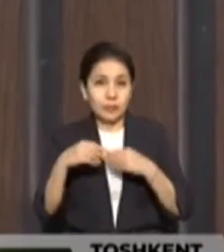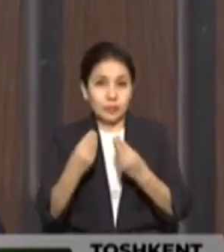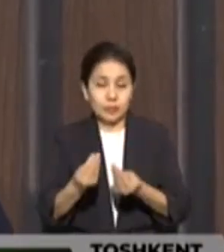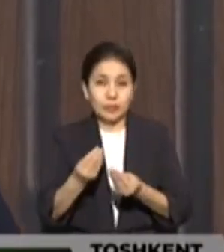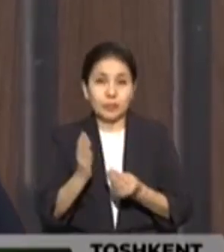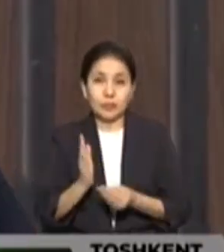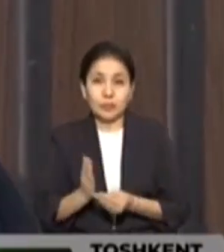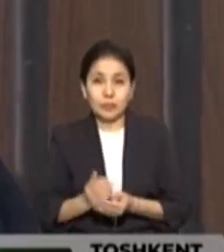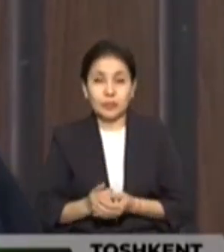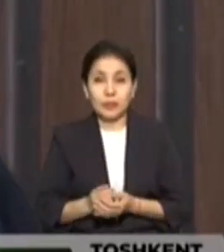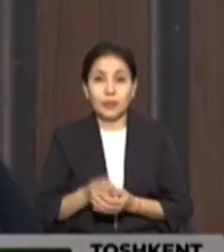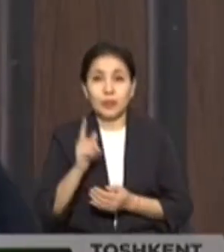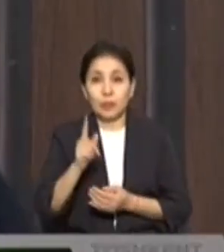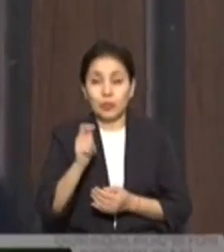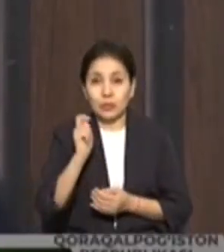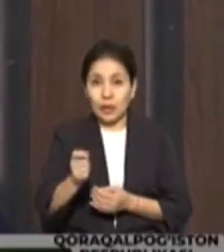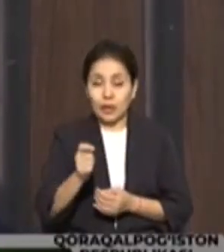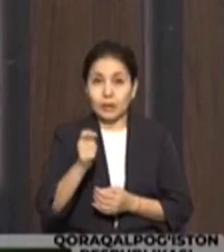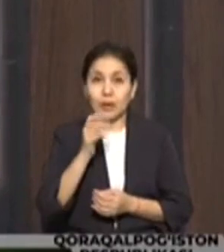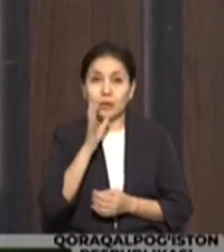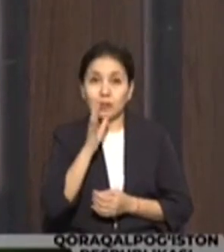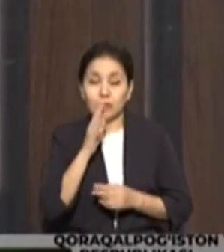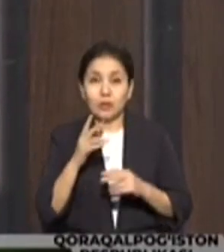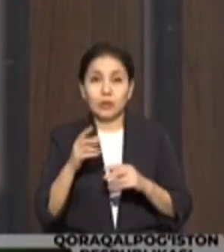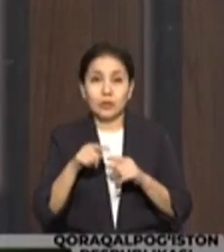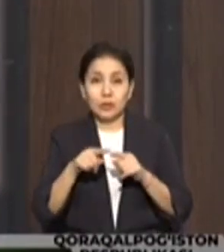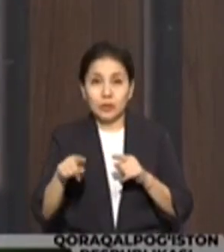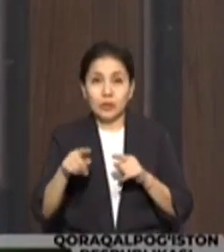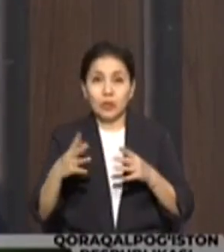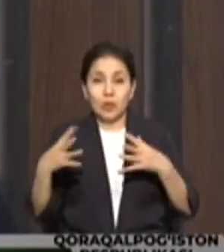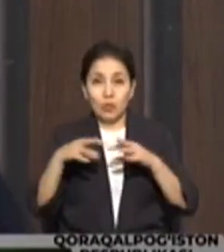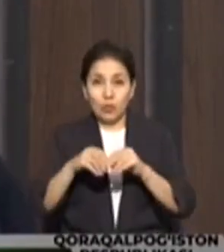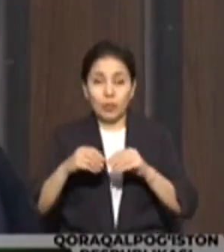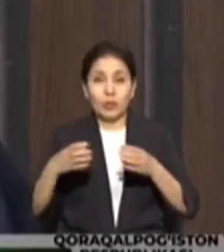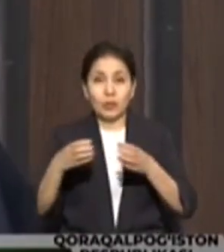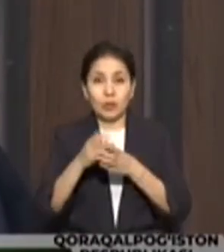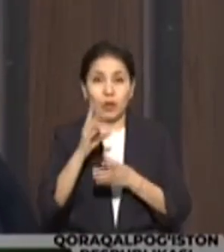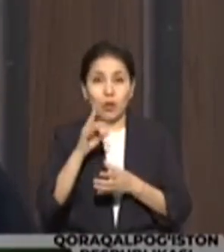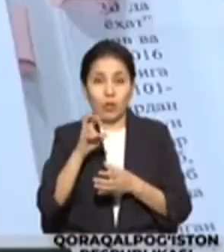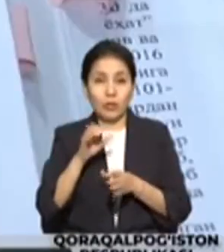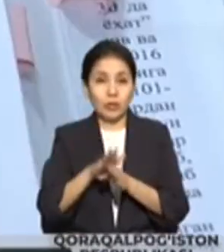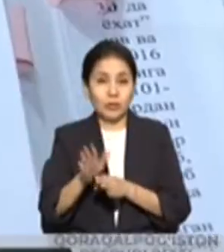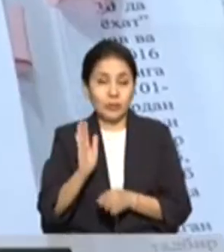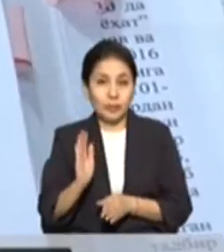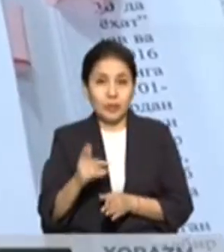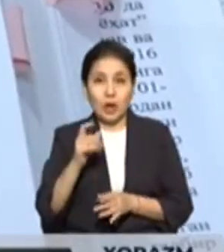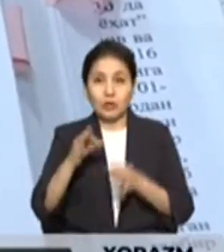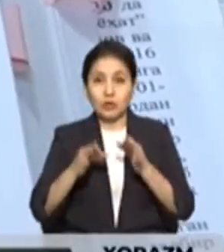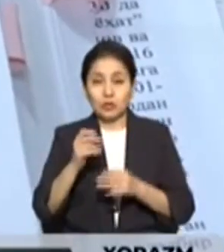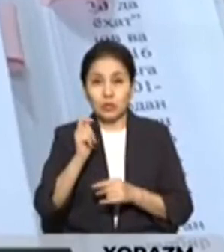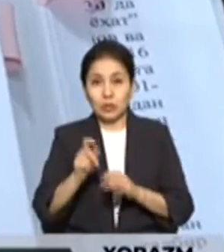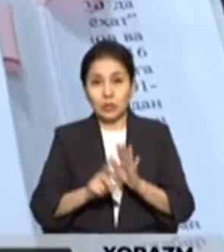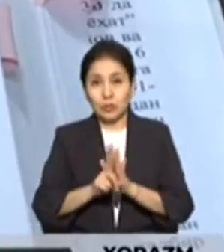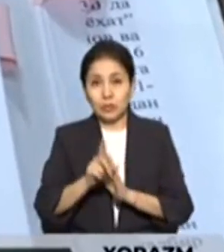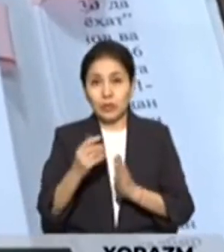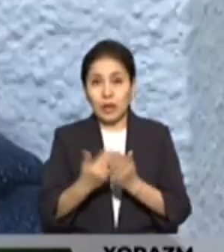jazosi tayinlansin. Tayinlangan ozodlikdan mahrum qilish jazosi umumiy tartibli kanalda o'tish belgilansin. Sud hukmi kuchga kirguncha,